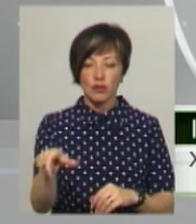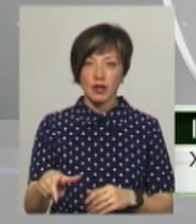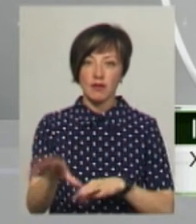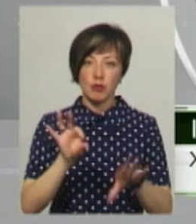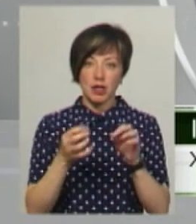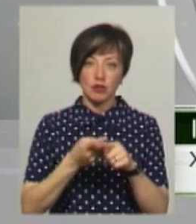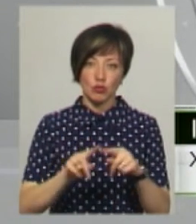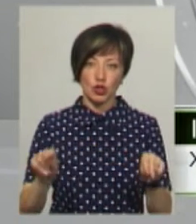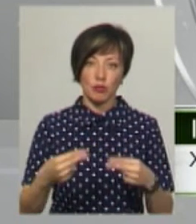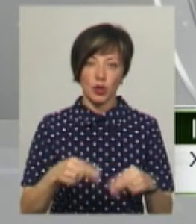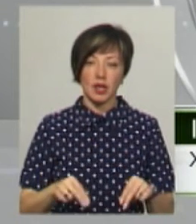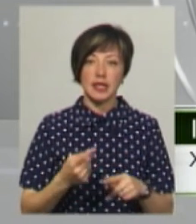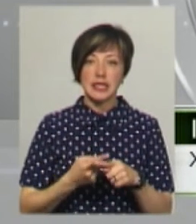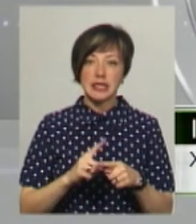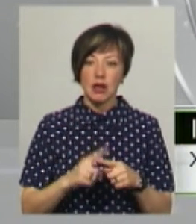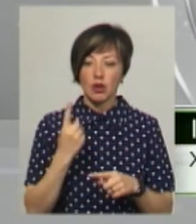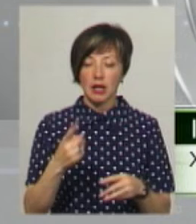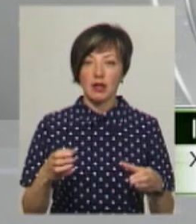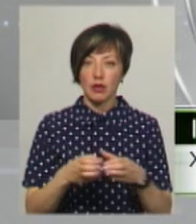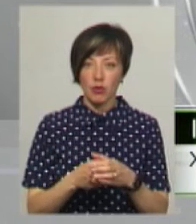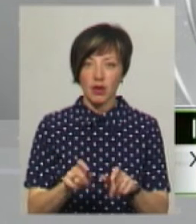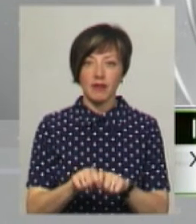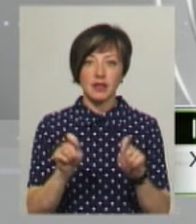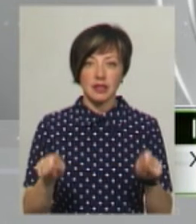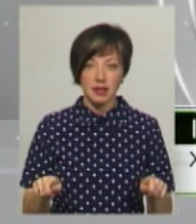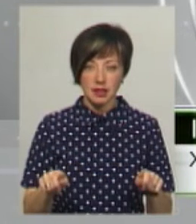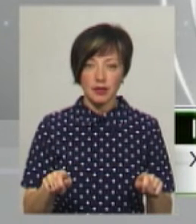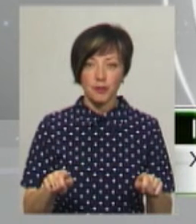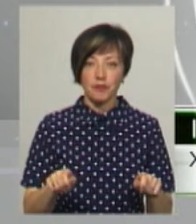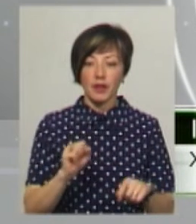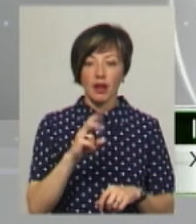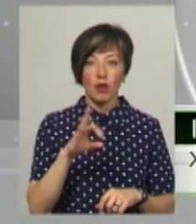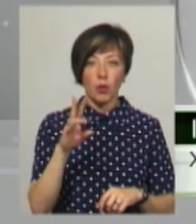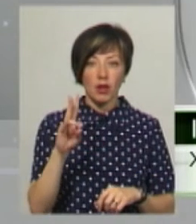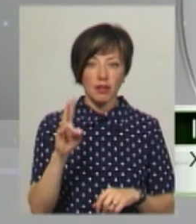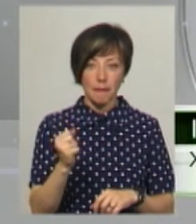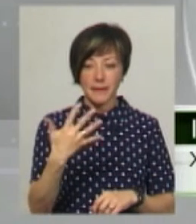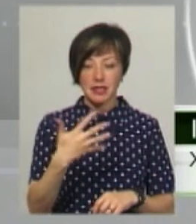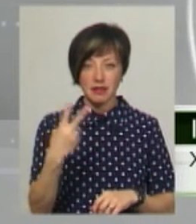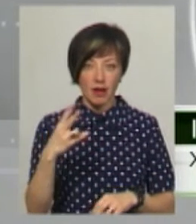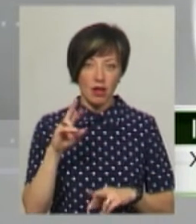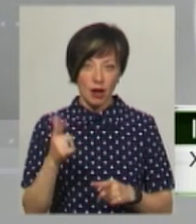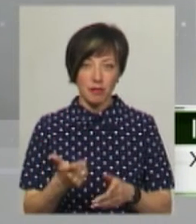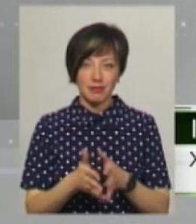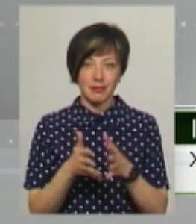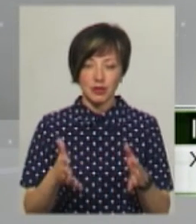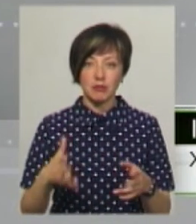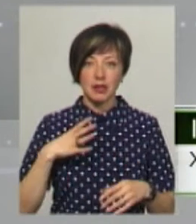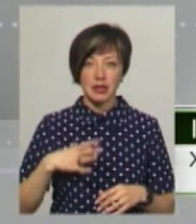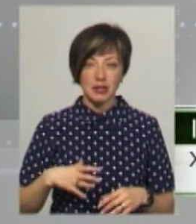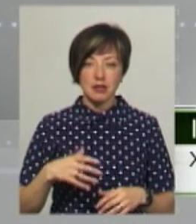на цьому чемпіонаті. І це одна категорія, вона відкрита. Тобто Альоні при її 52 кілограмах найбільше